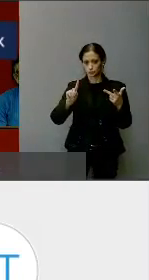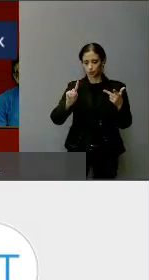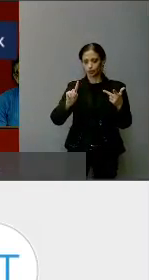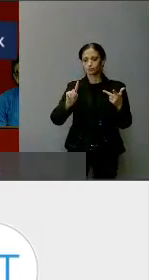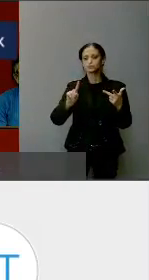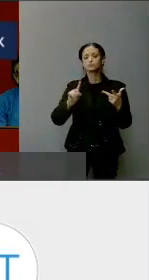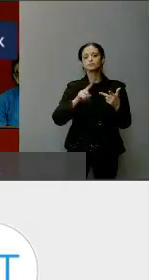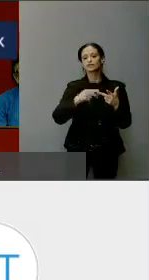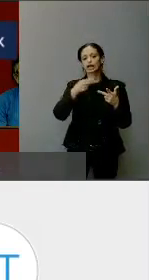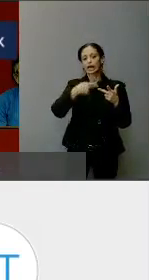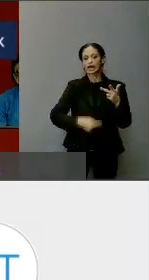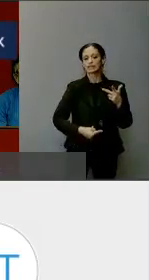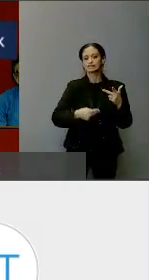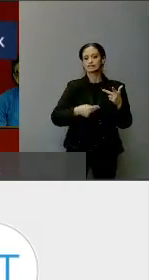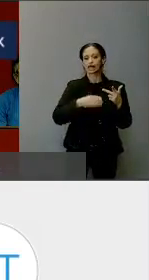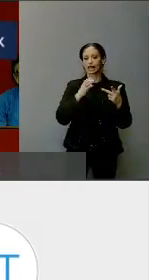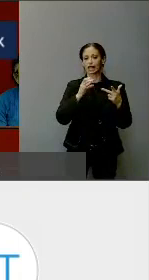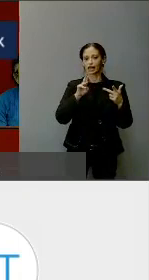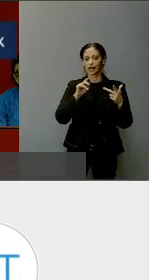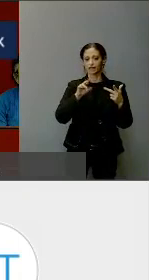lista crivello